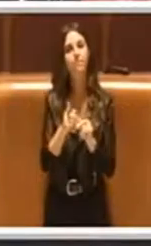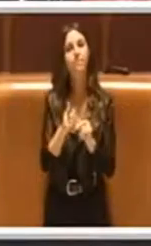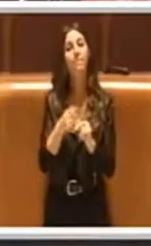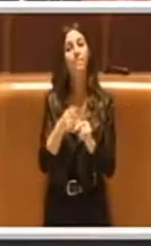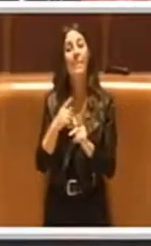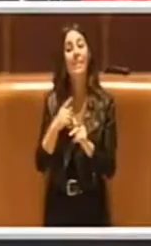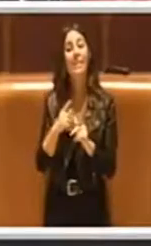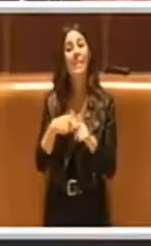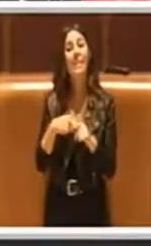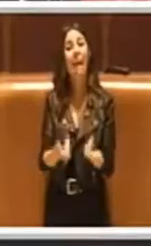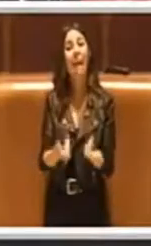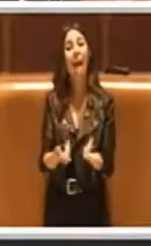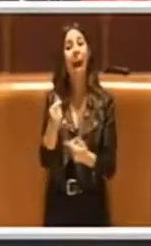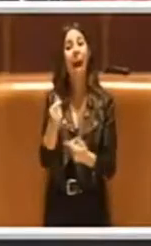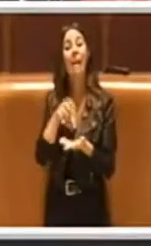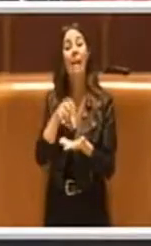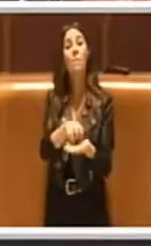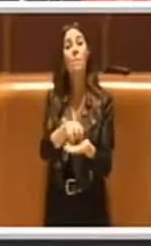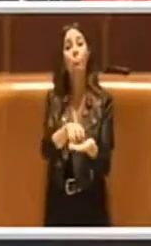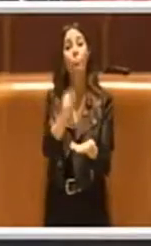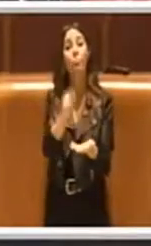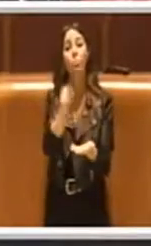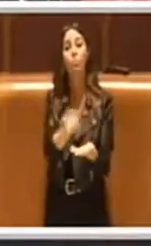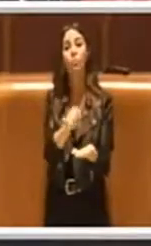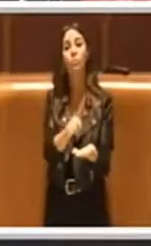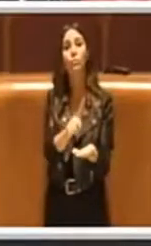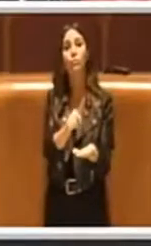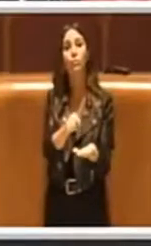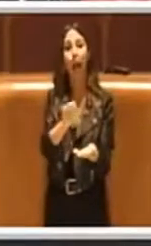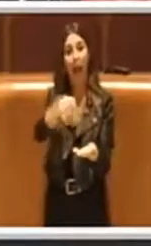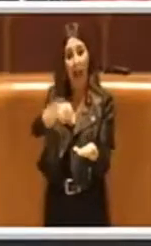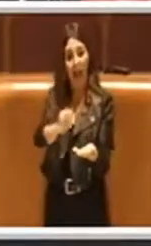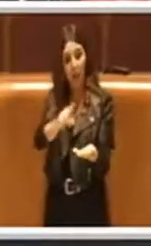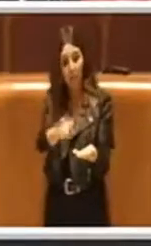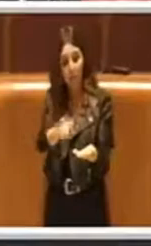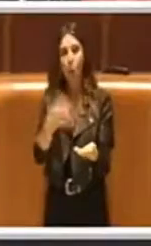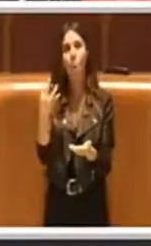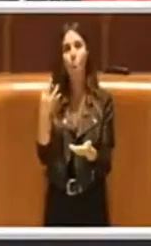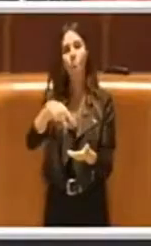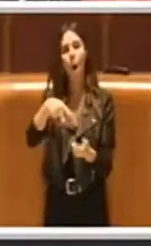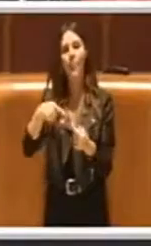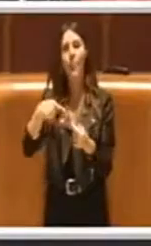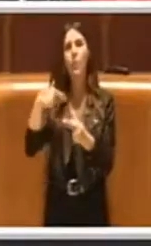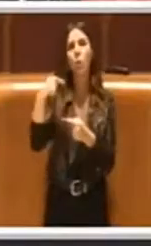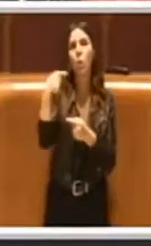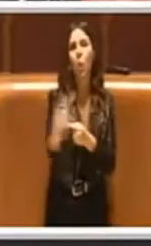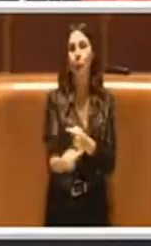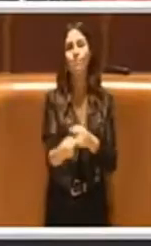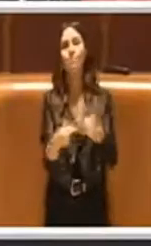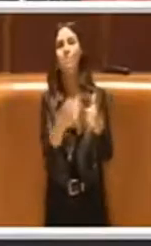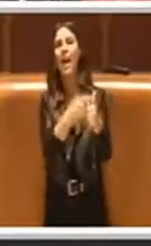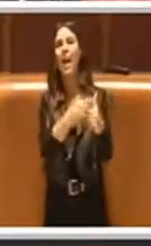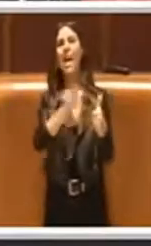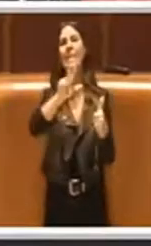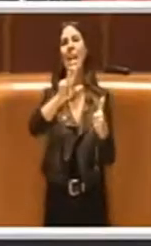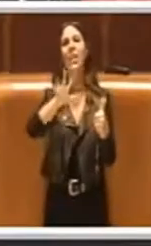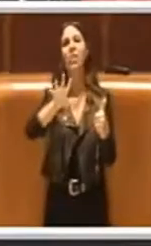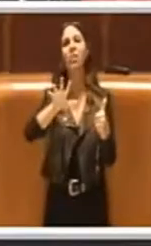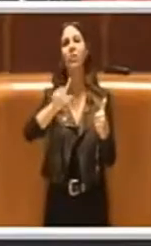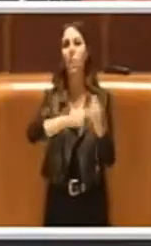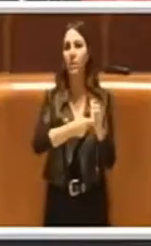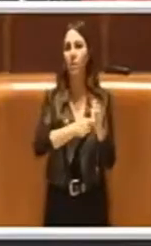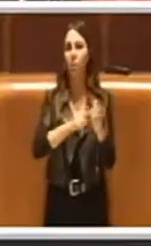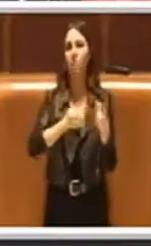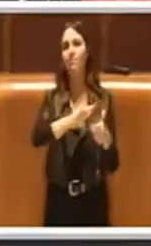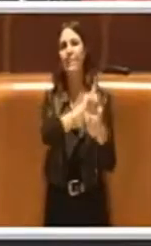per in quattro anni dando il primo anno 35 milioni e il secondo